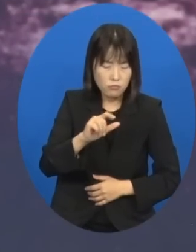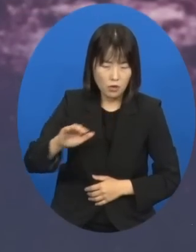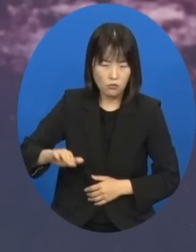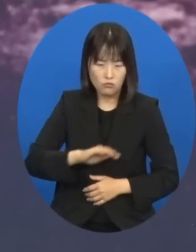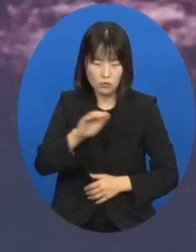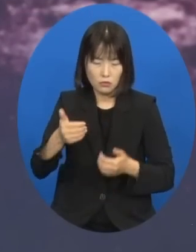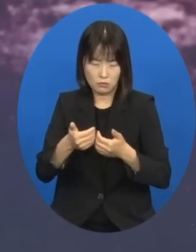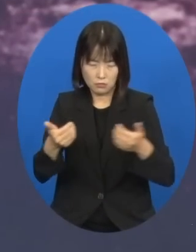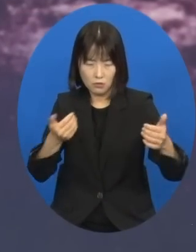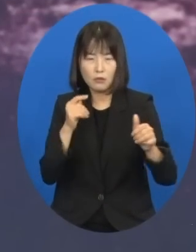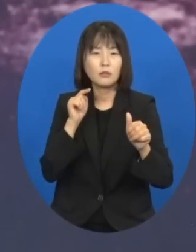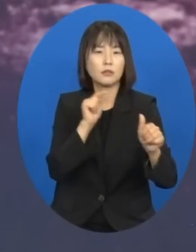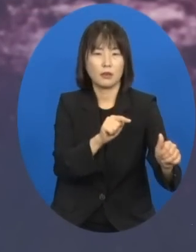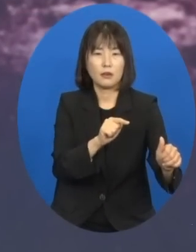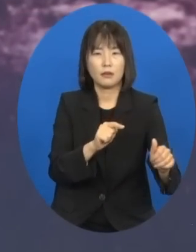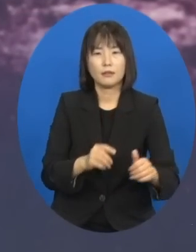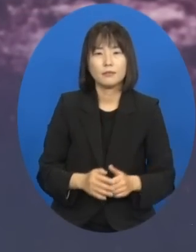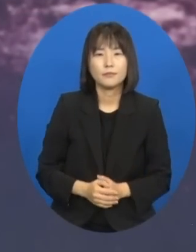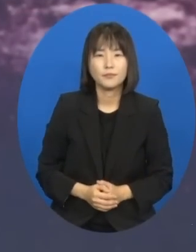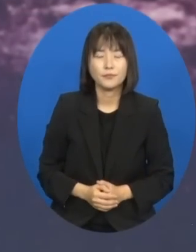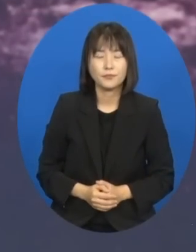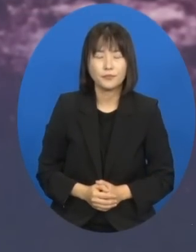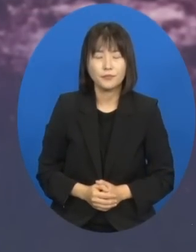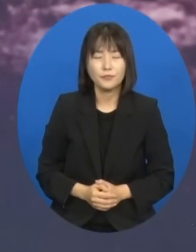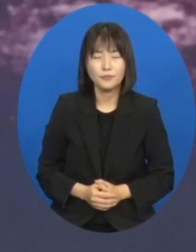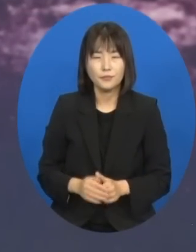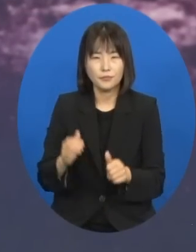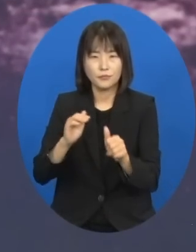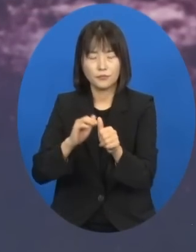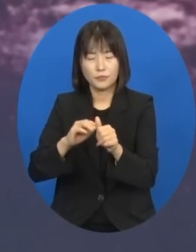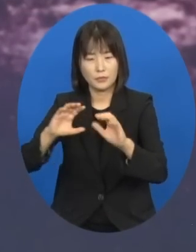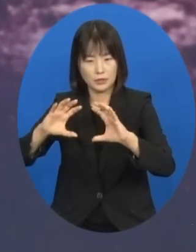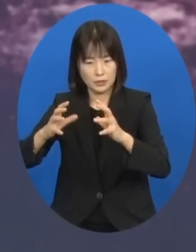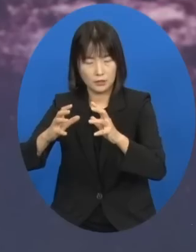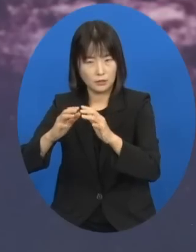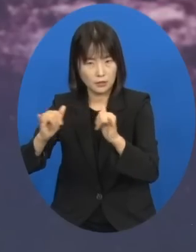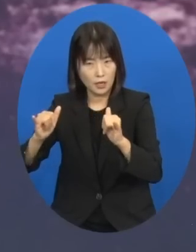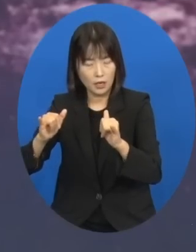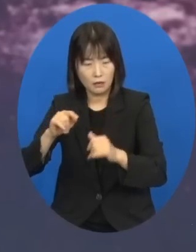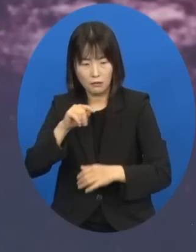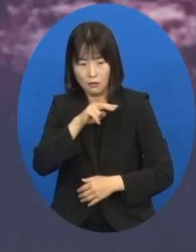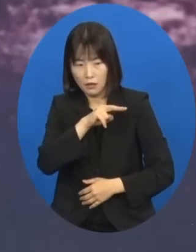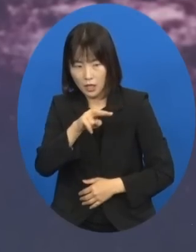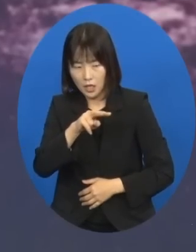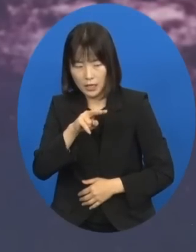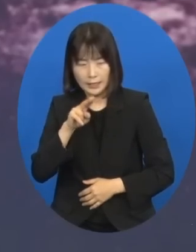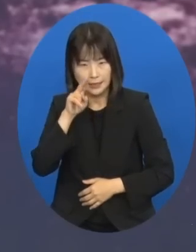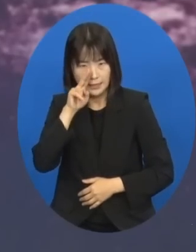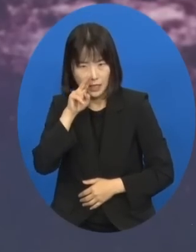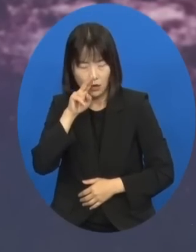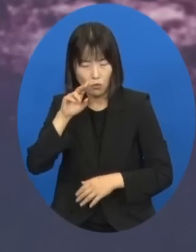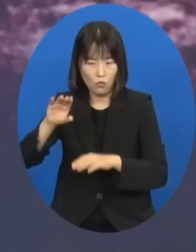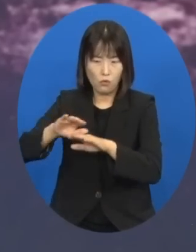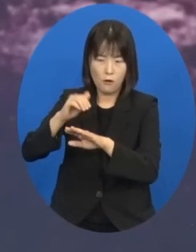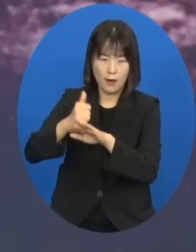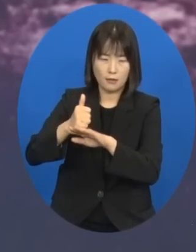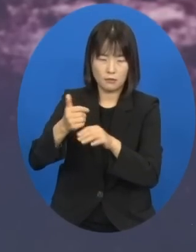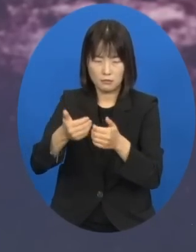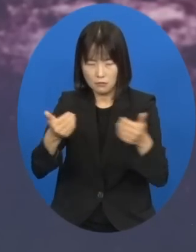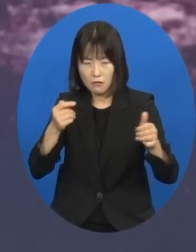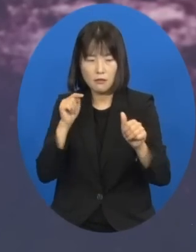겁니다. 그러니까 이 블레셋 사람들 시기하죠. 왕은 이제는 떠나라고 하는 거예요.